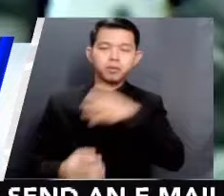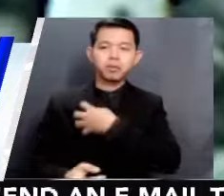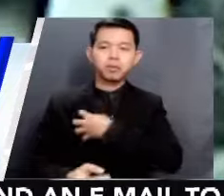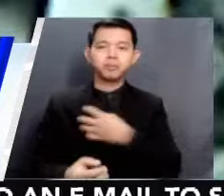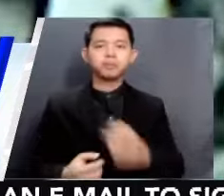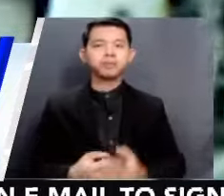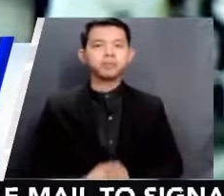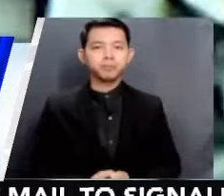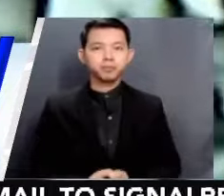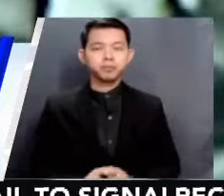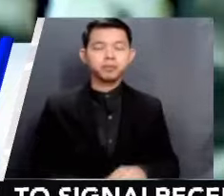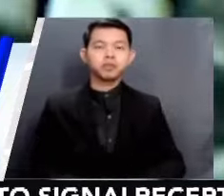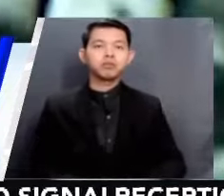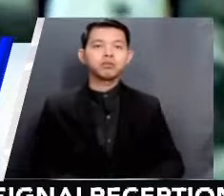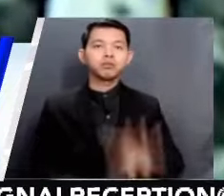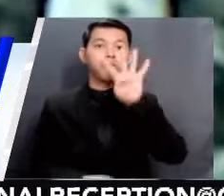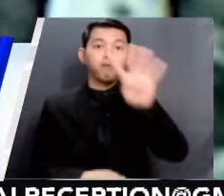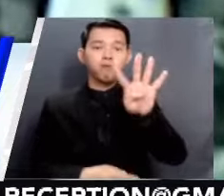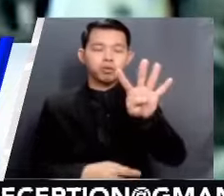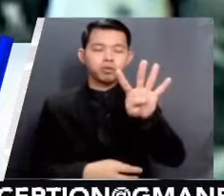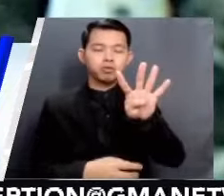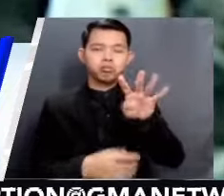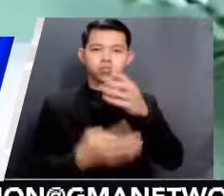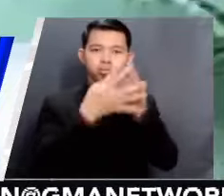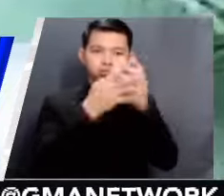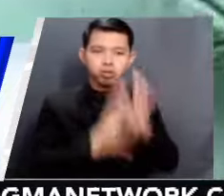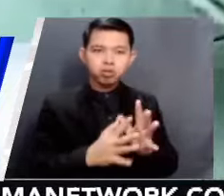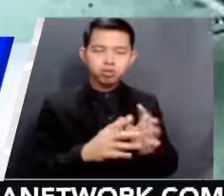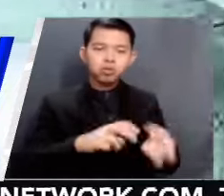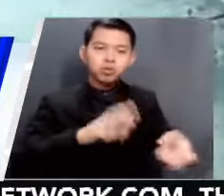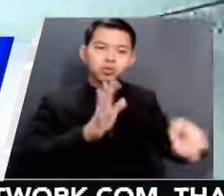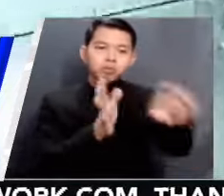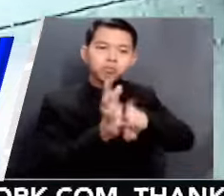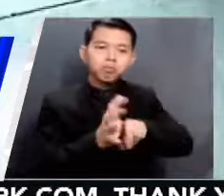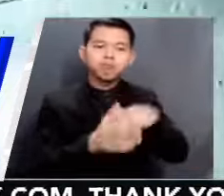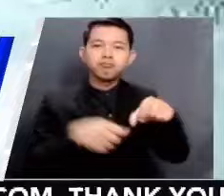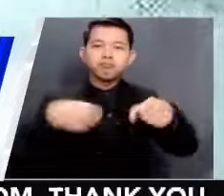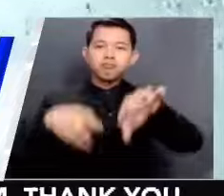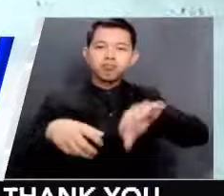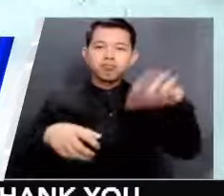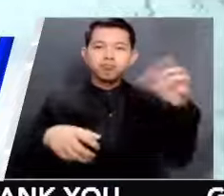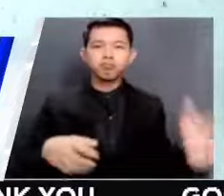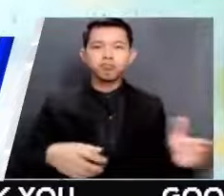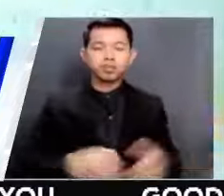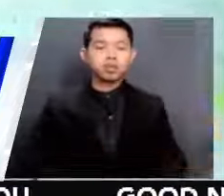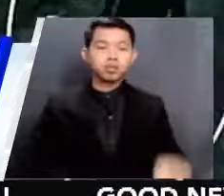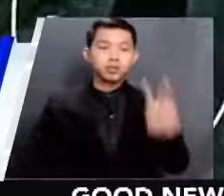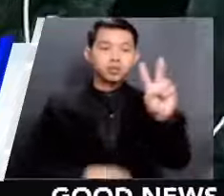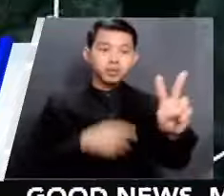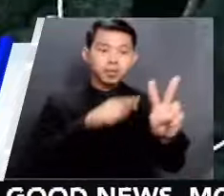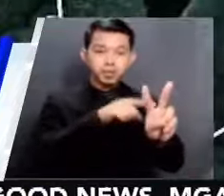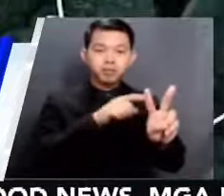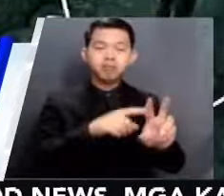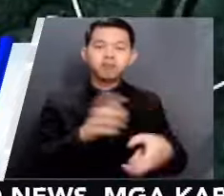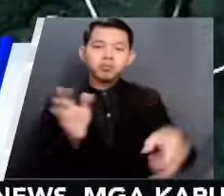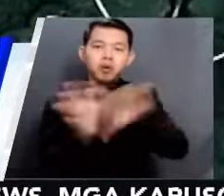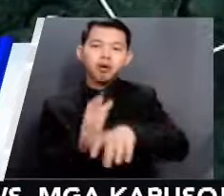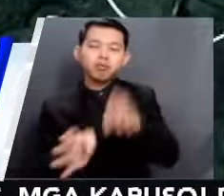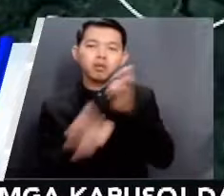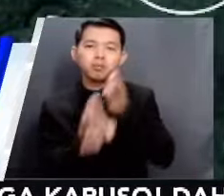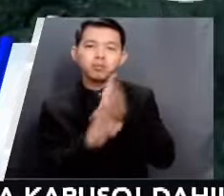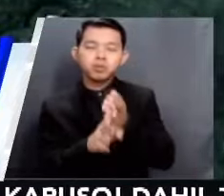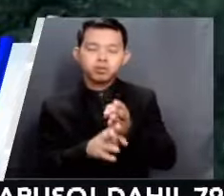na PDL ay makikita sa CCTV na sumakay sa tricycle. Dalawa naman ang pumara ng bus at nagmamadaling sumakay, habang ang dalawa pa